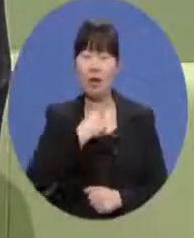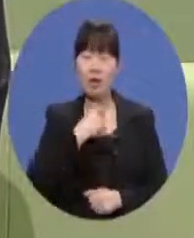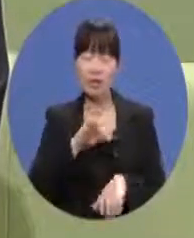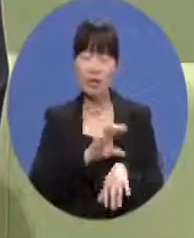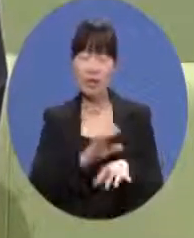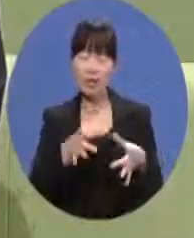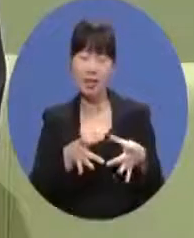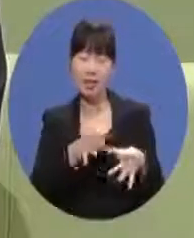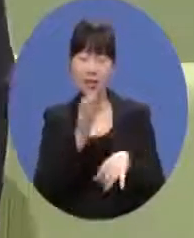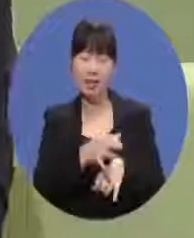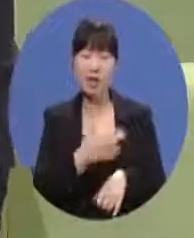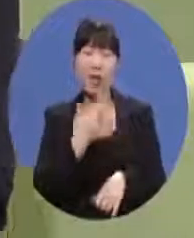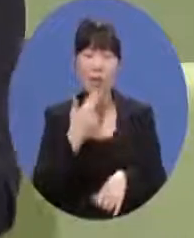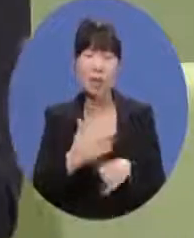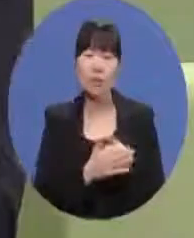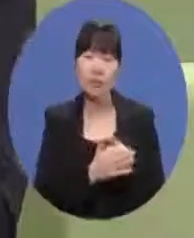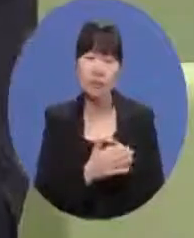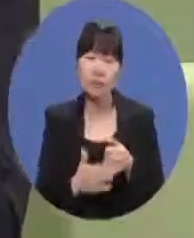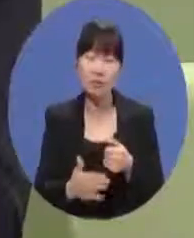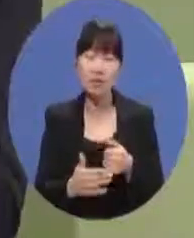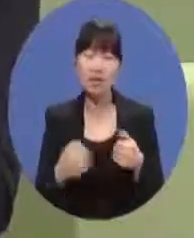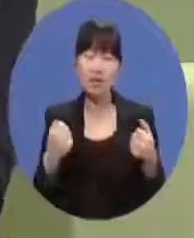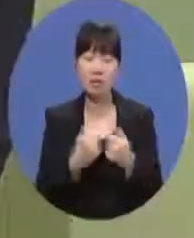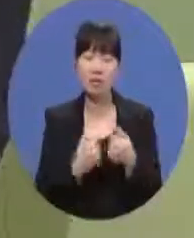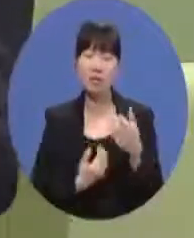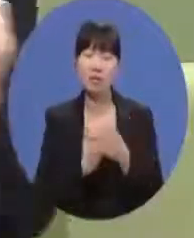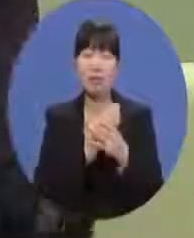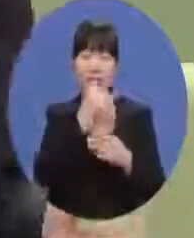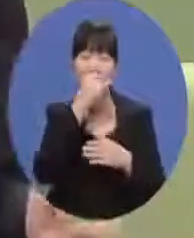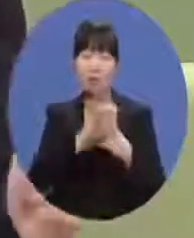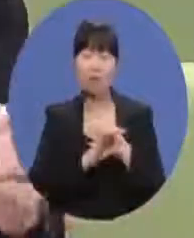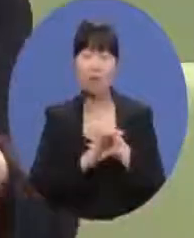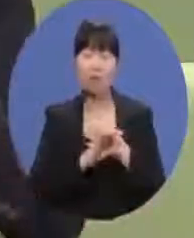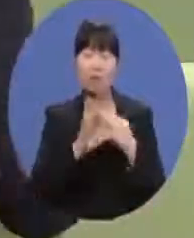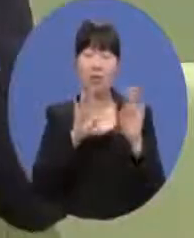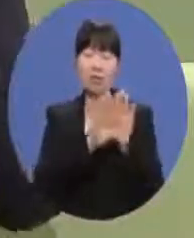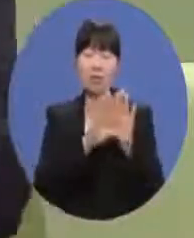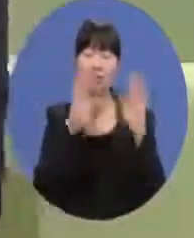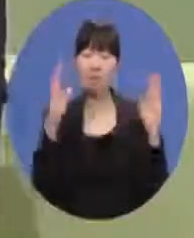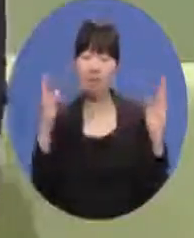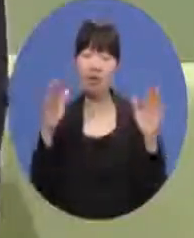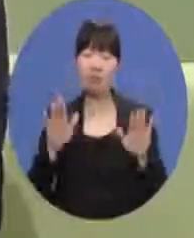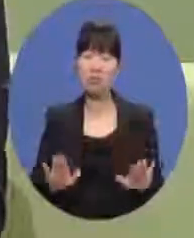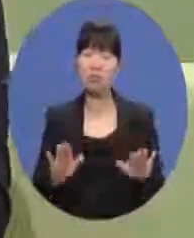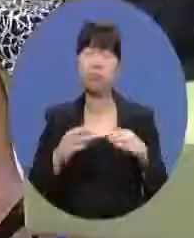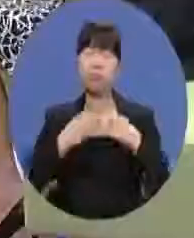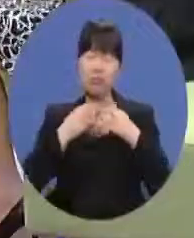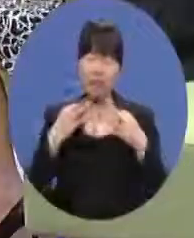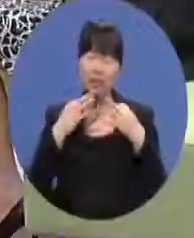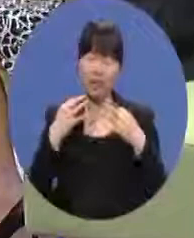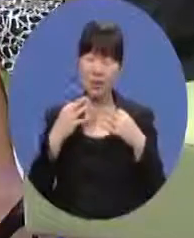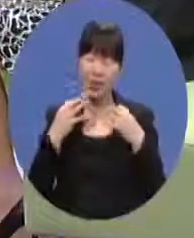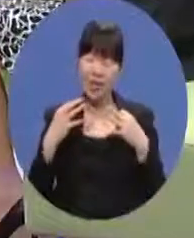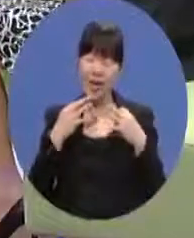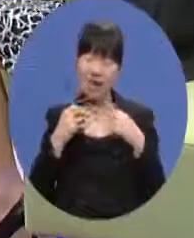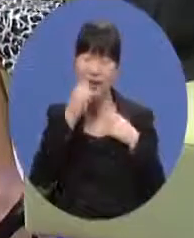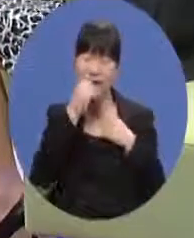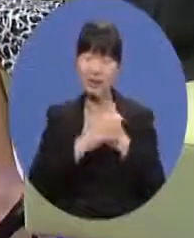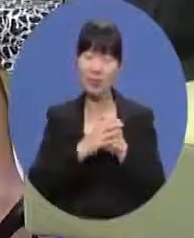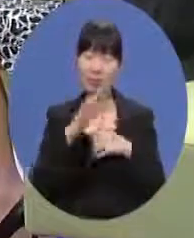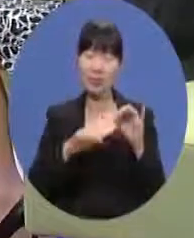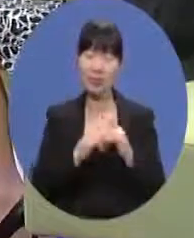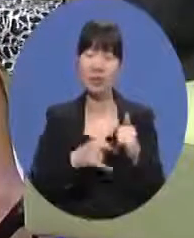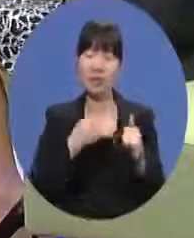컴퓨터 CD 이거 안 사준다고 네. 한번 싸움이 나잖아요. 그럼 문을 창문을 열고 고래고래 소방을 질러가지고 동네